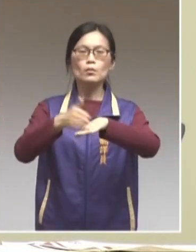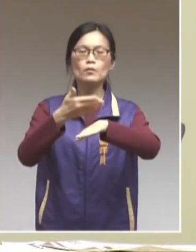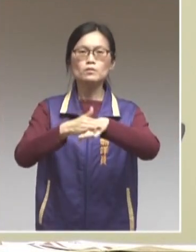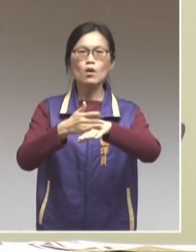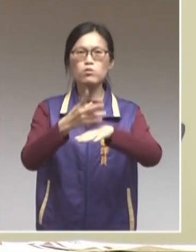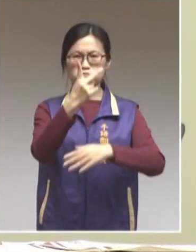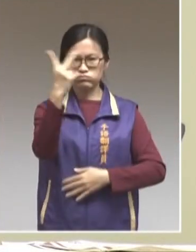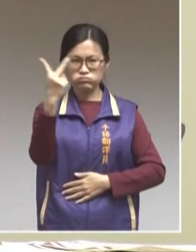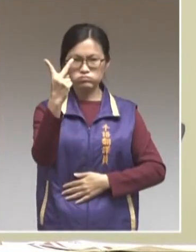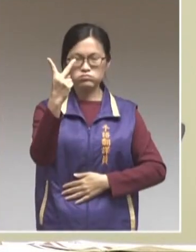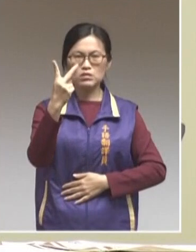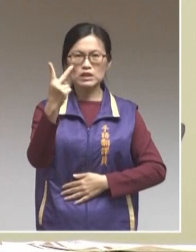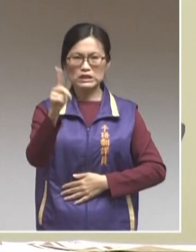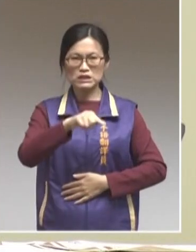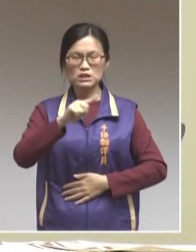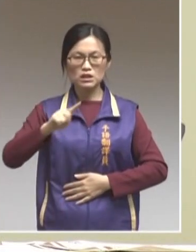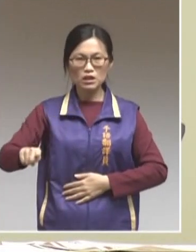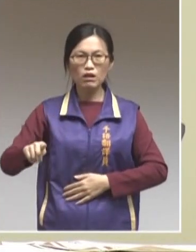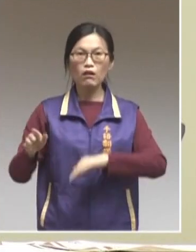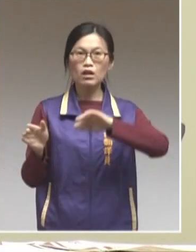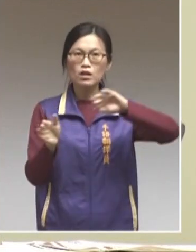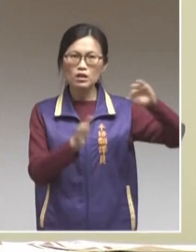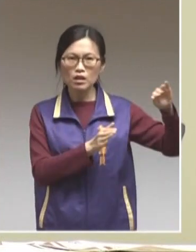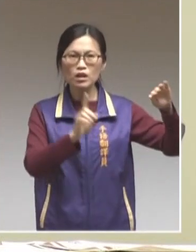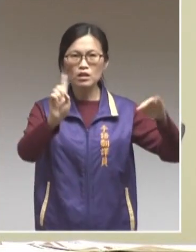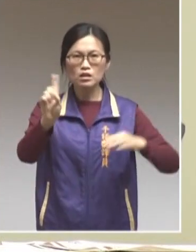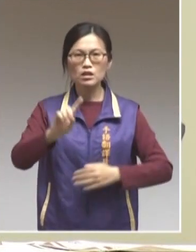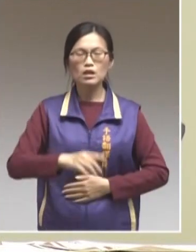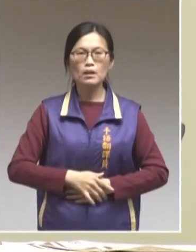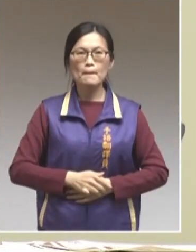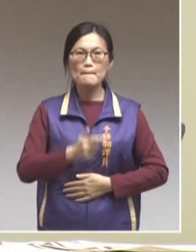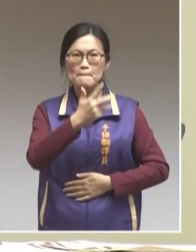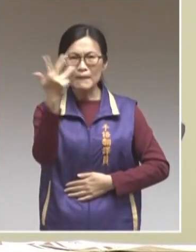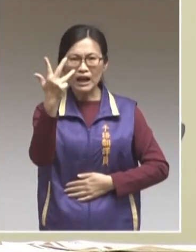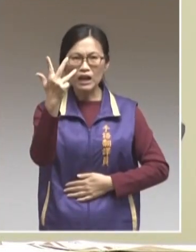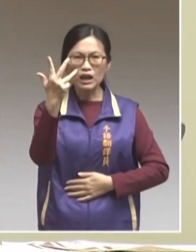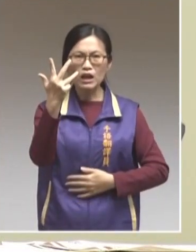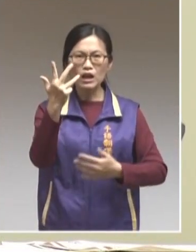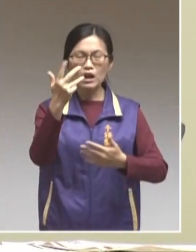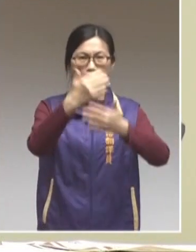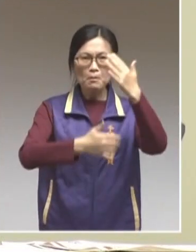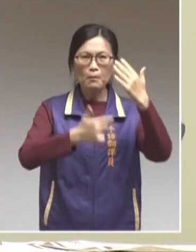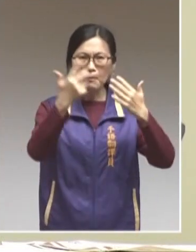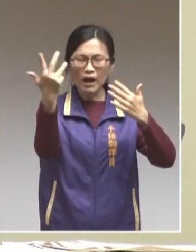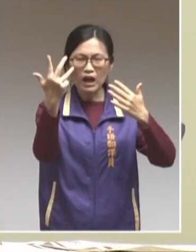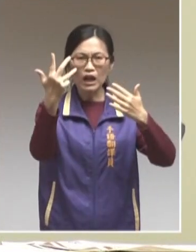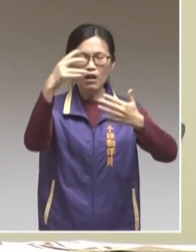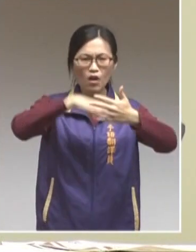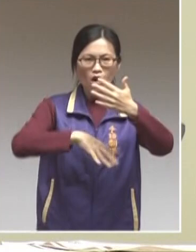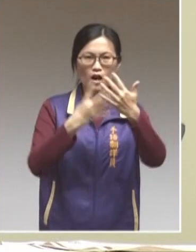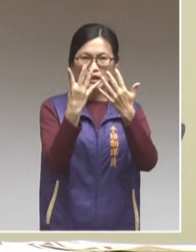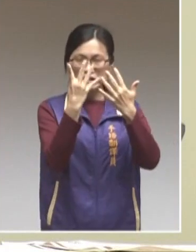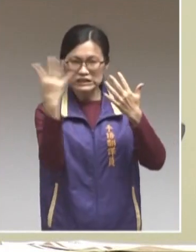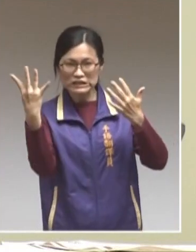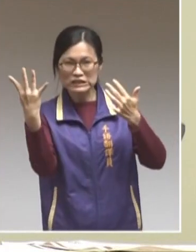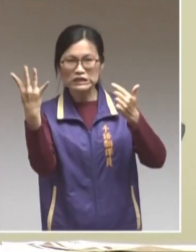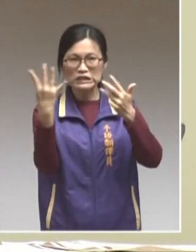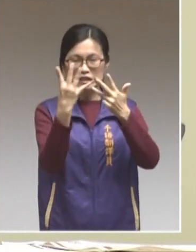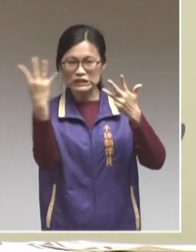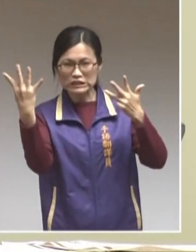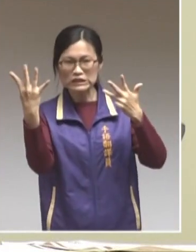2例。那另外的8例里面，好，4例是属于高